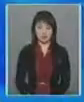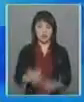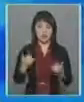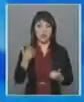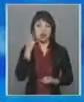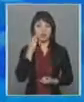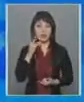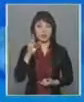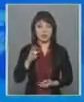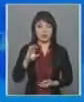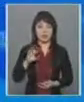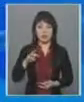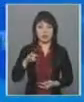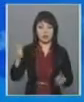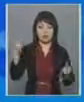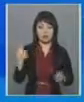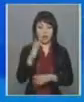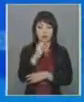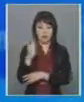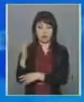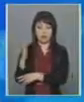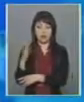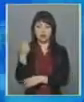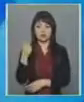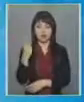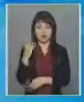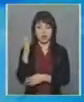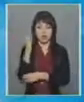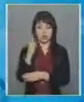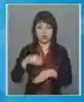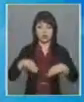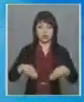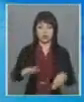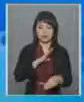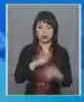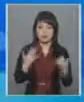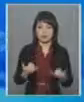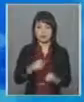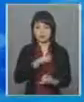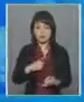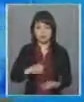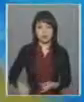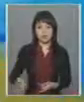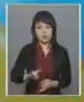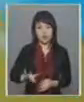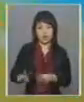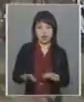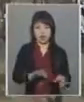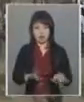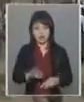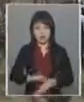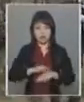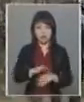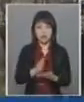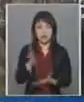Бүгін Алматының Комсомол саябағына 100 түп ағаш отырғызылды. Игі шара «Болашақ бүгінен басталады» атты республикалық акция аясында ұйымдастырылып отыр. Оған